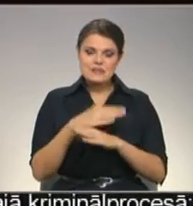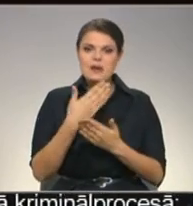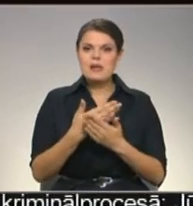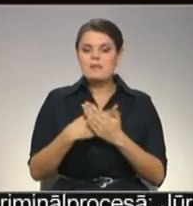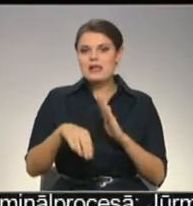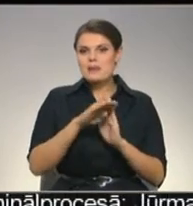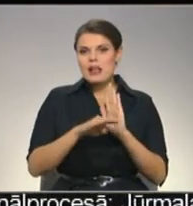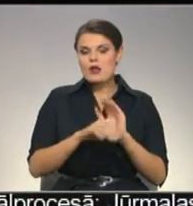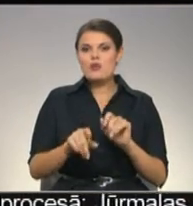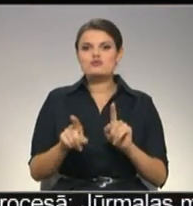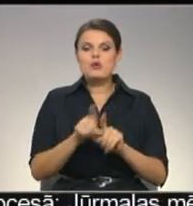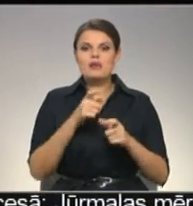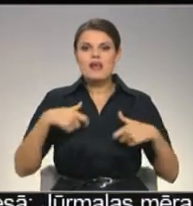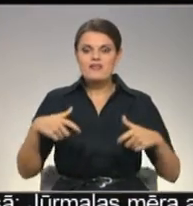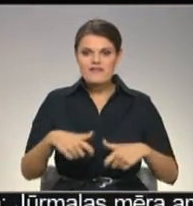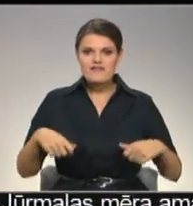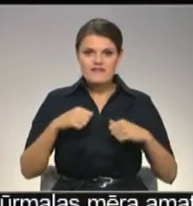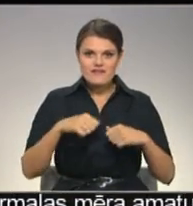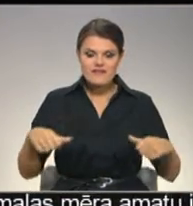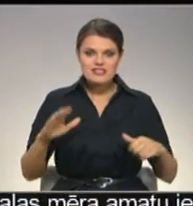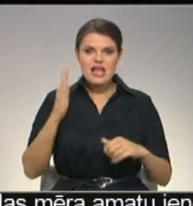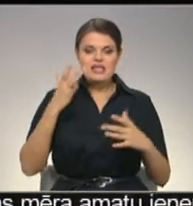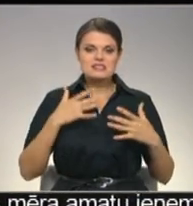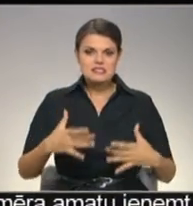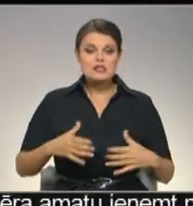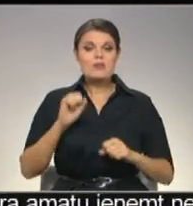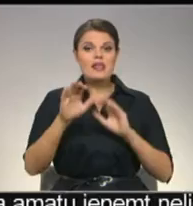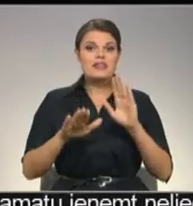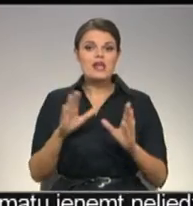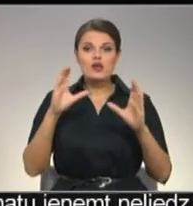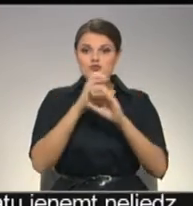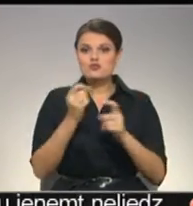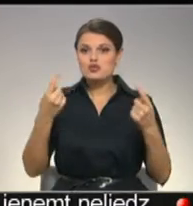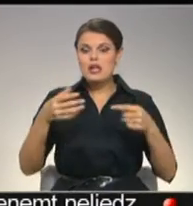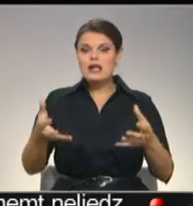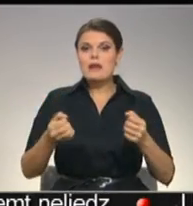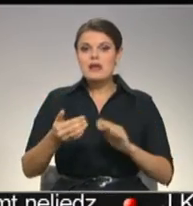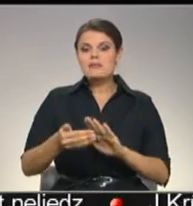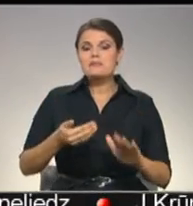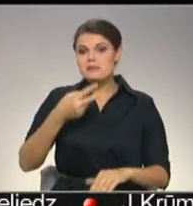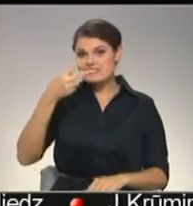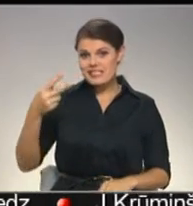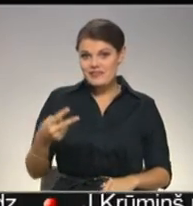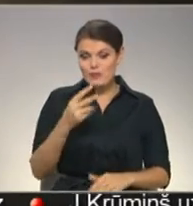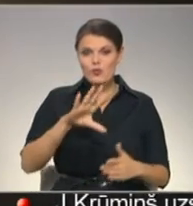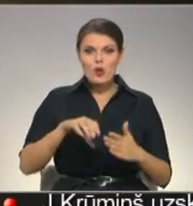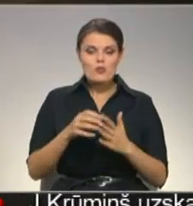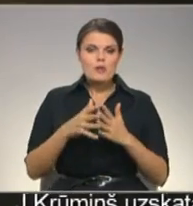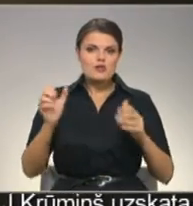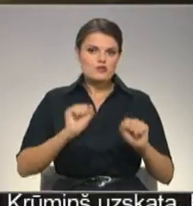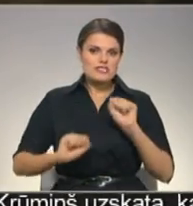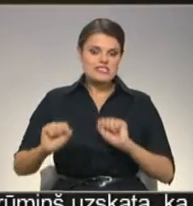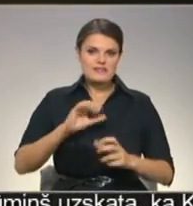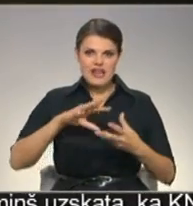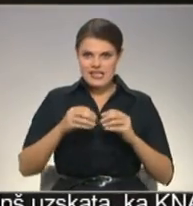vai apģērbu ar labi redzamiem gaismu atstarojošiem elementiem nesāšanu diennakts tumšajā laikā, pieņems pirms 2 gadiem, vēl aizvien daudzi izvairās